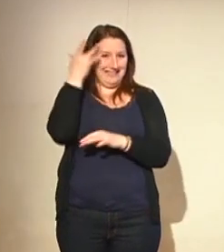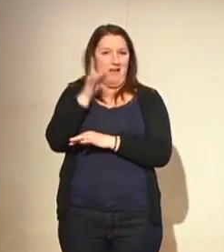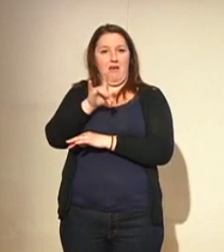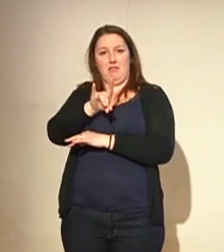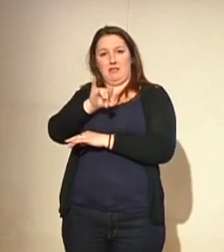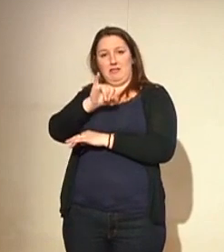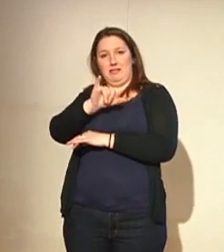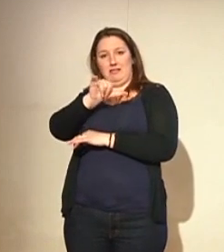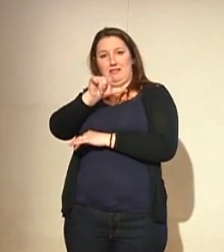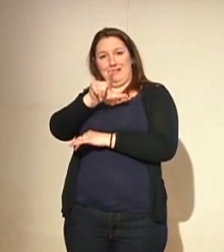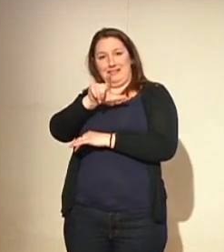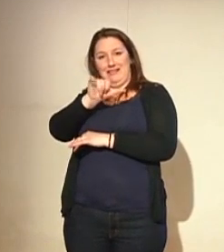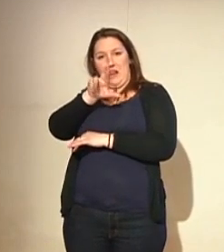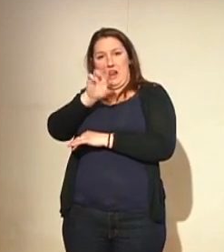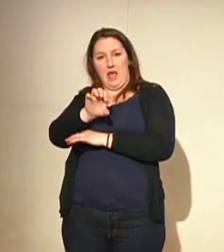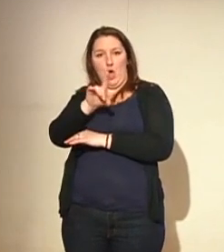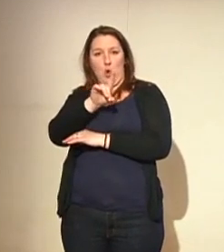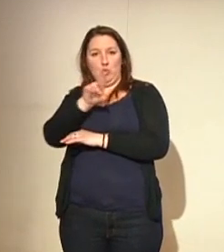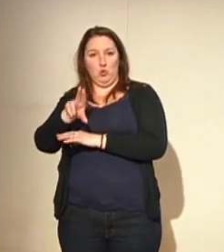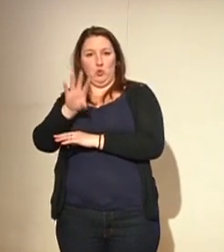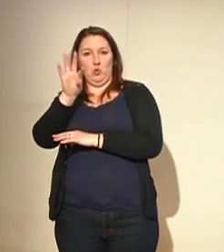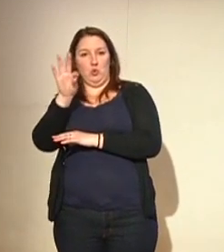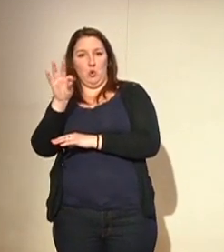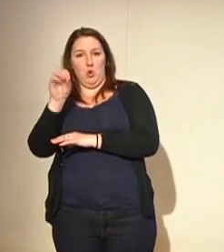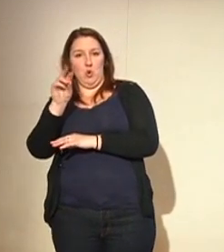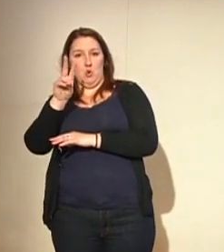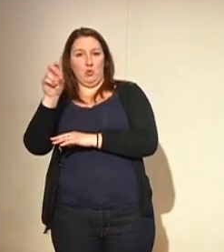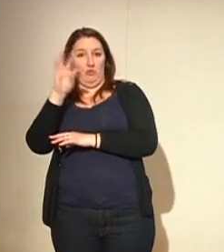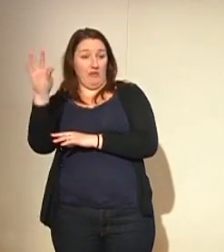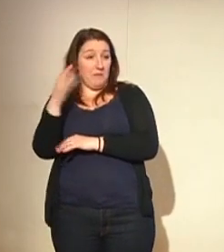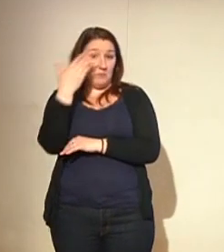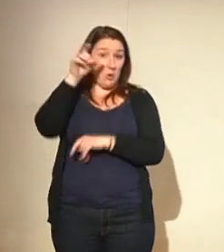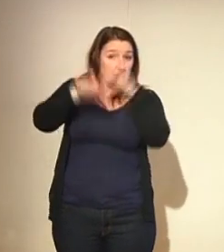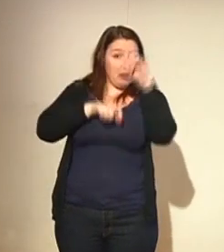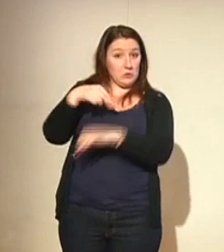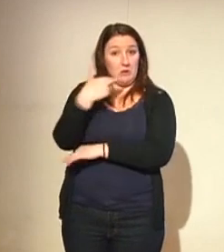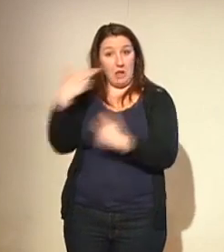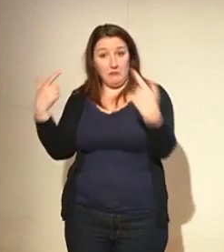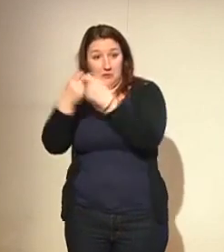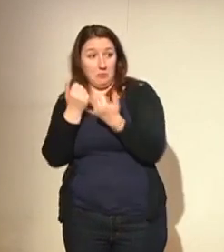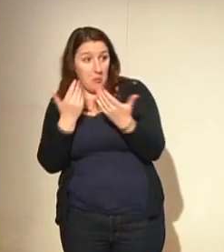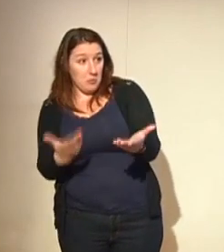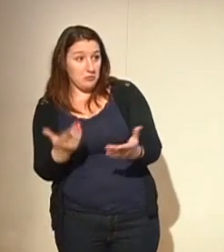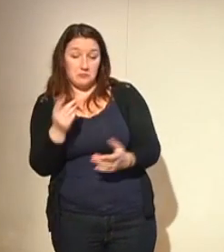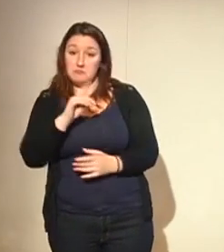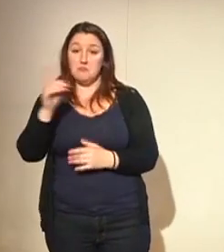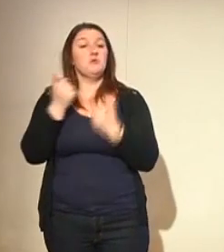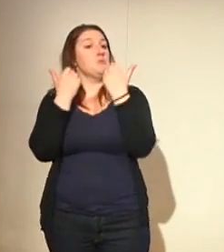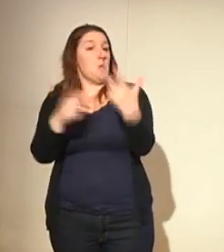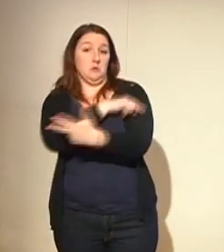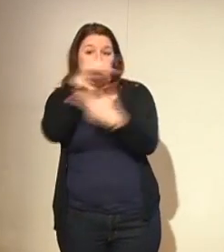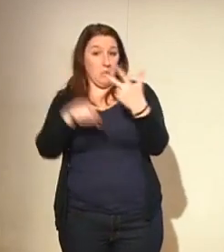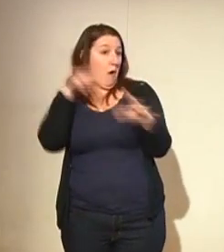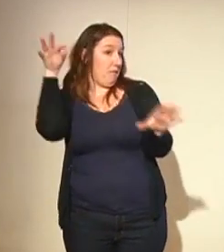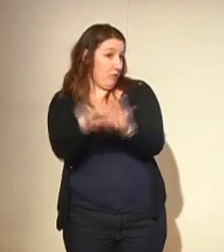d'autres personnalités qualifié à proposer non donc je vous propose de soumettre ces trois personnalité qualifié au